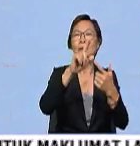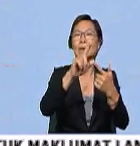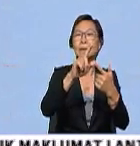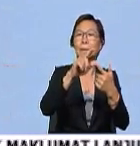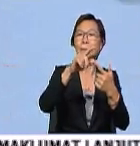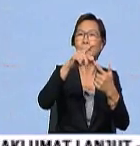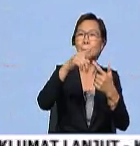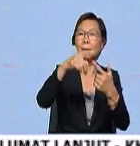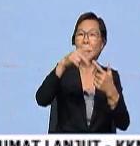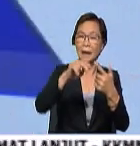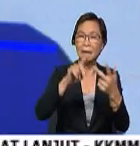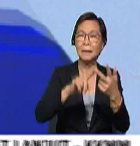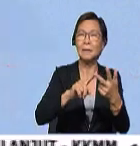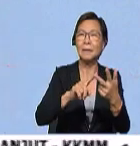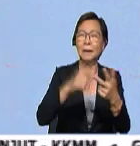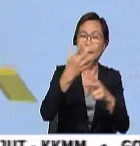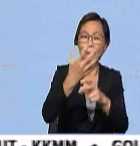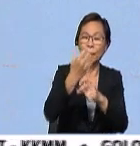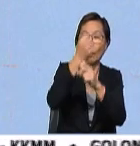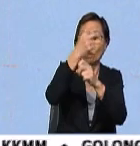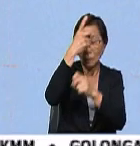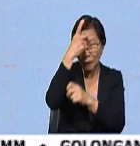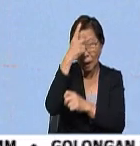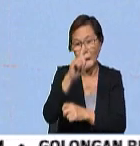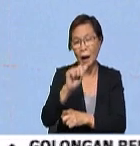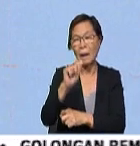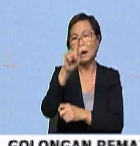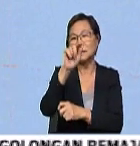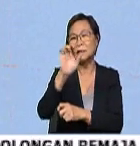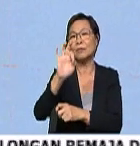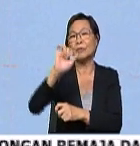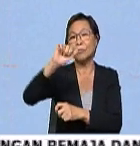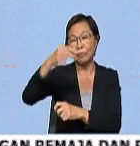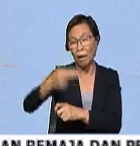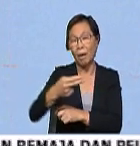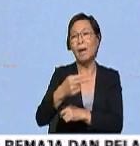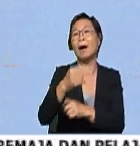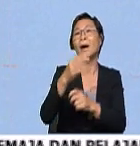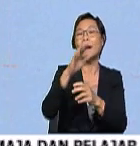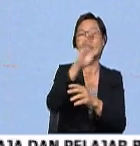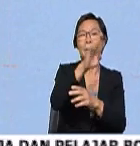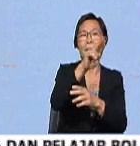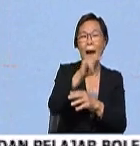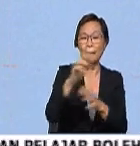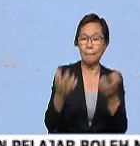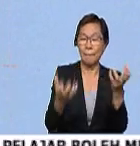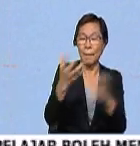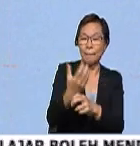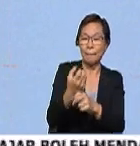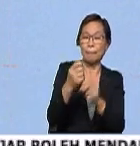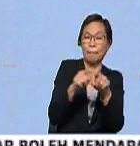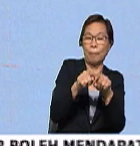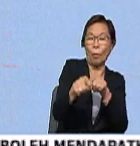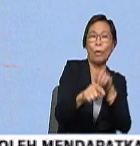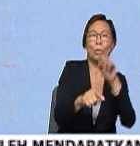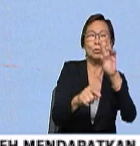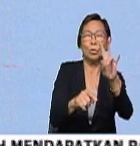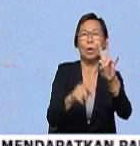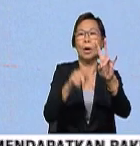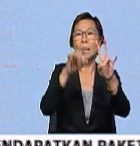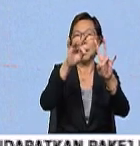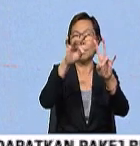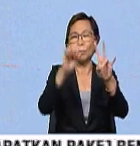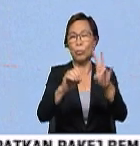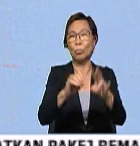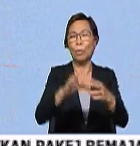PH. Pada tahun 2018 dimenangi Datuk Latifah Omar BN dengan majoriti 740. Perinciannya